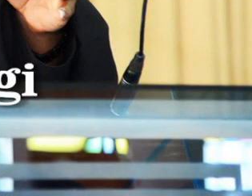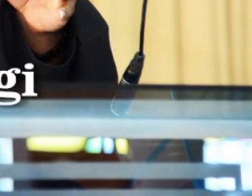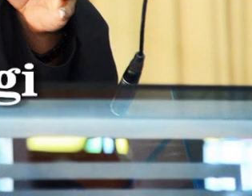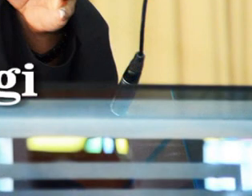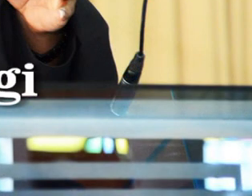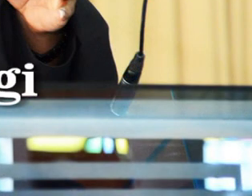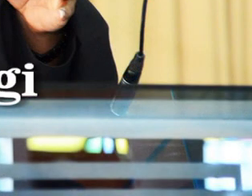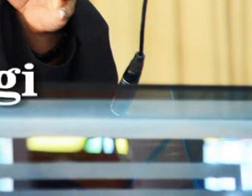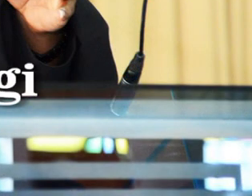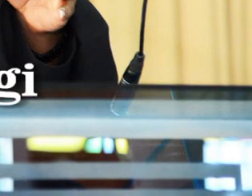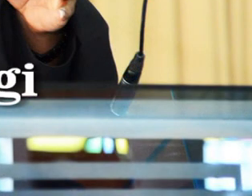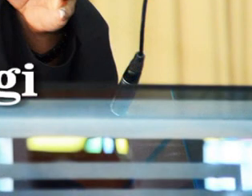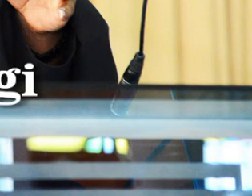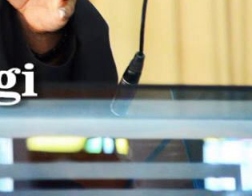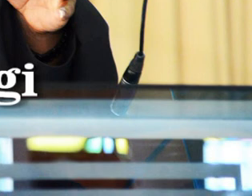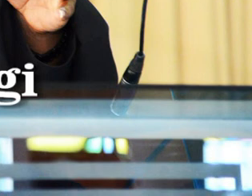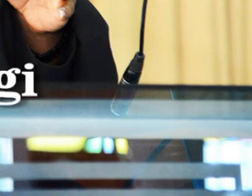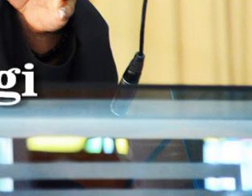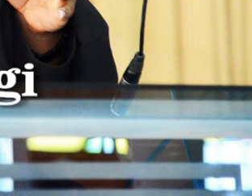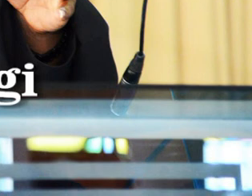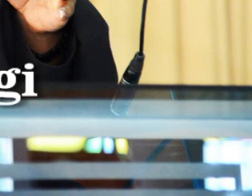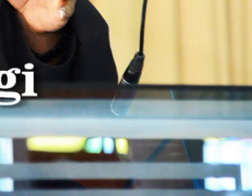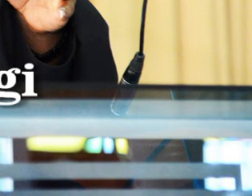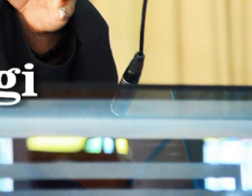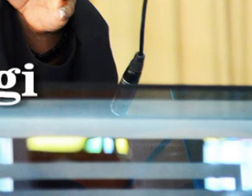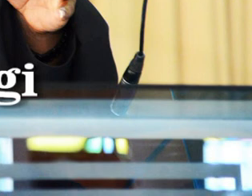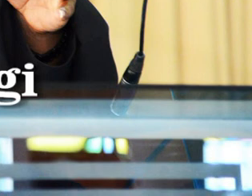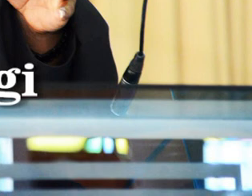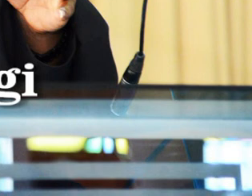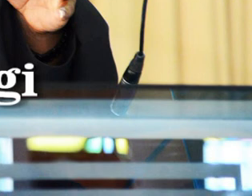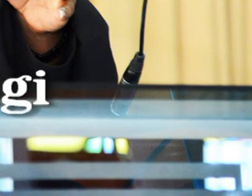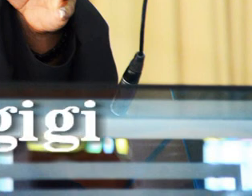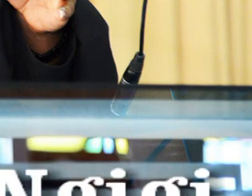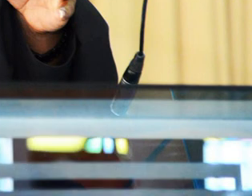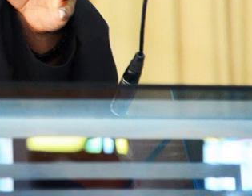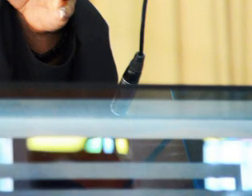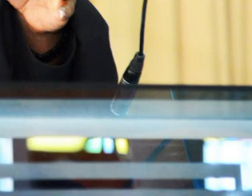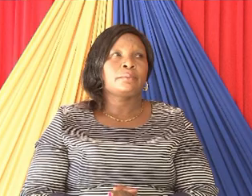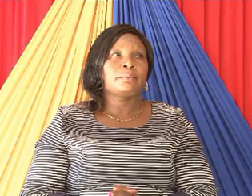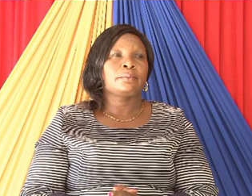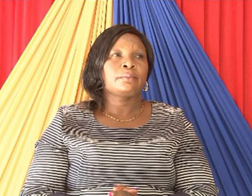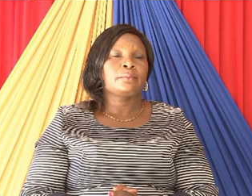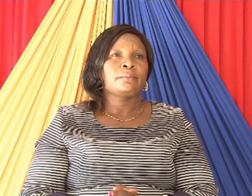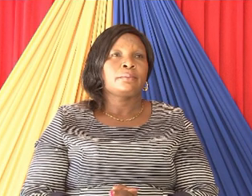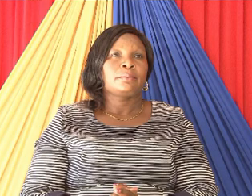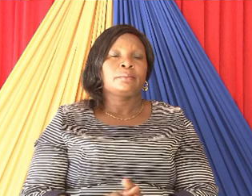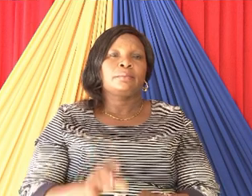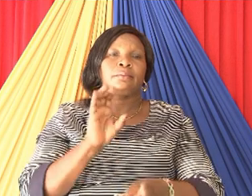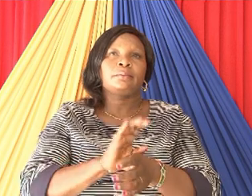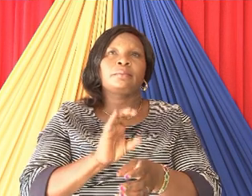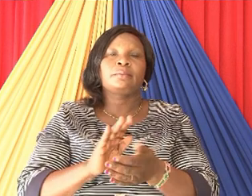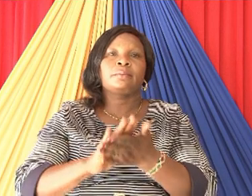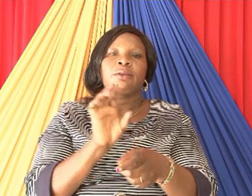stone, this solid ground, and through the priest has drowned. Kanisa Bwana